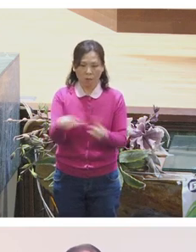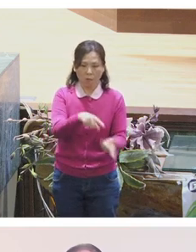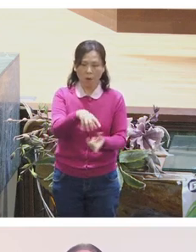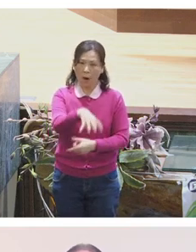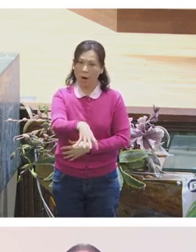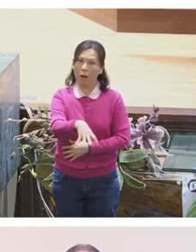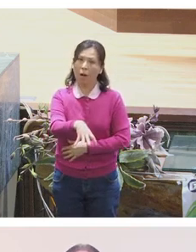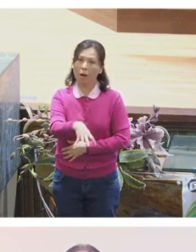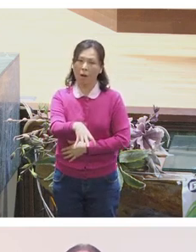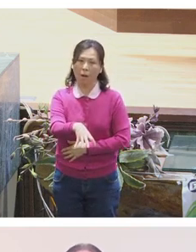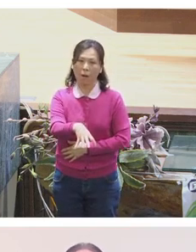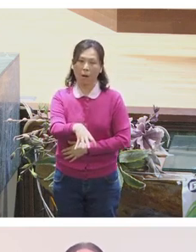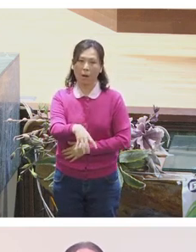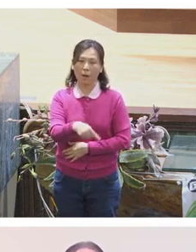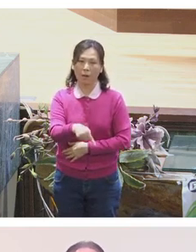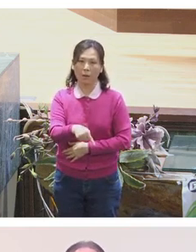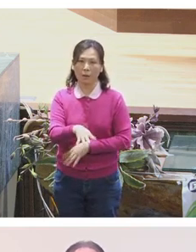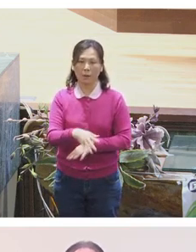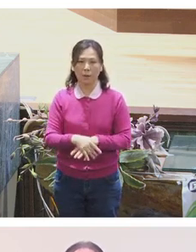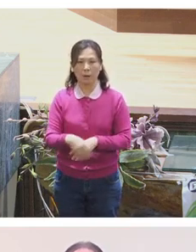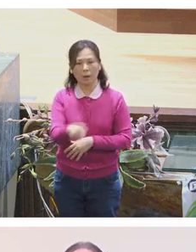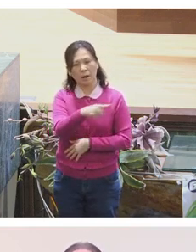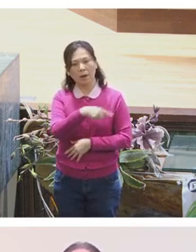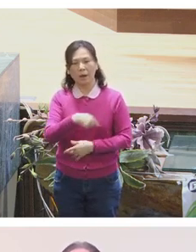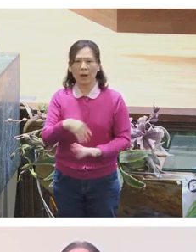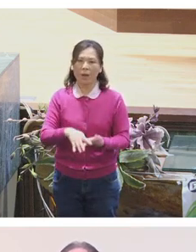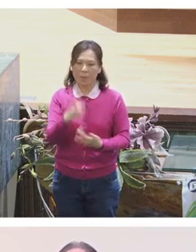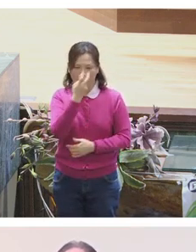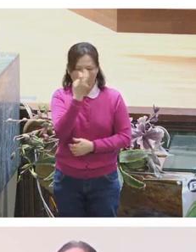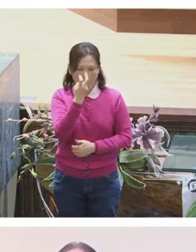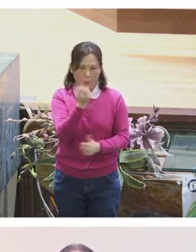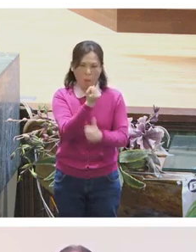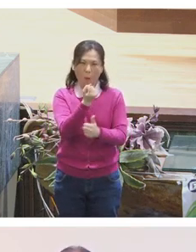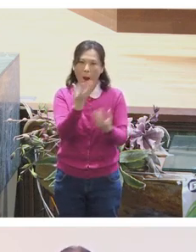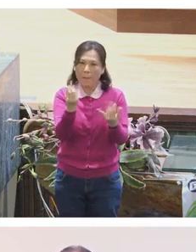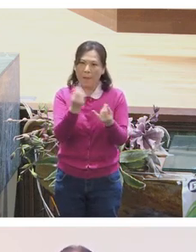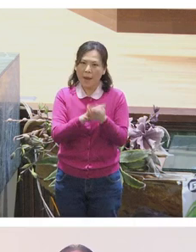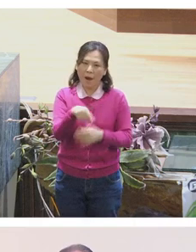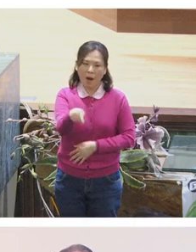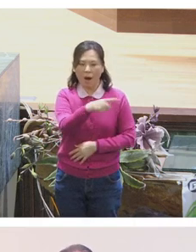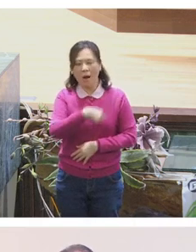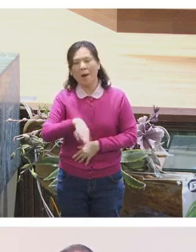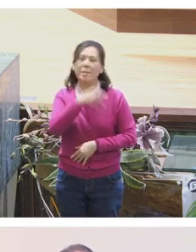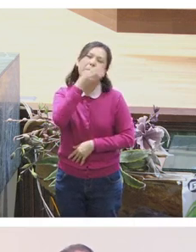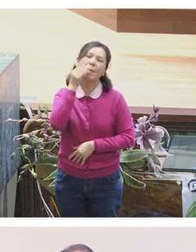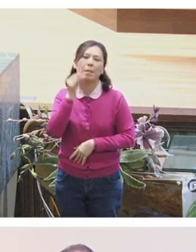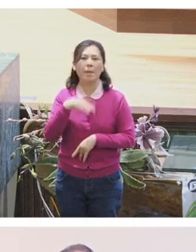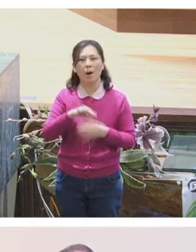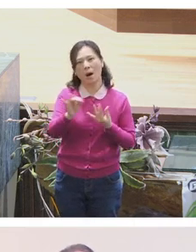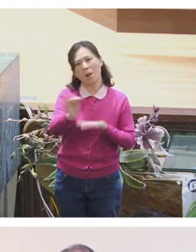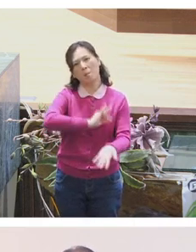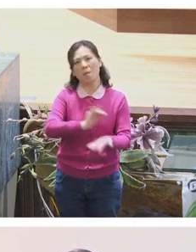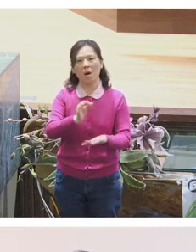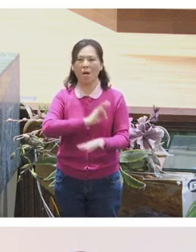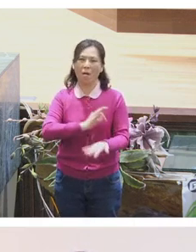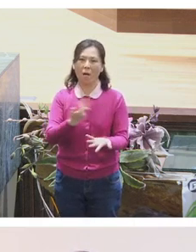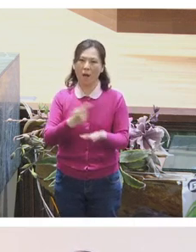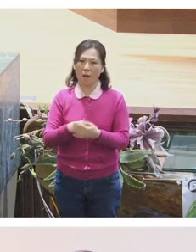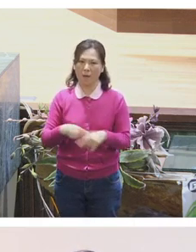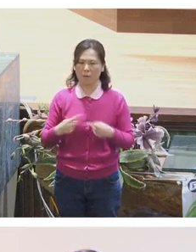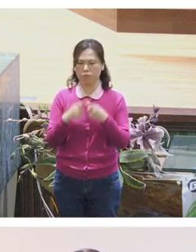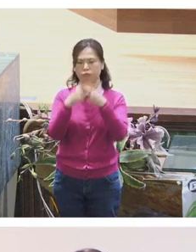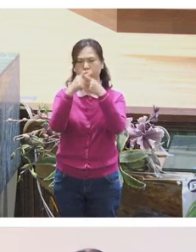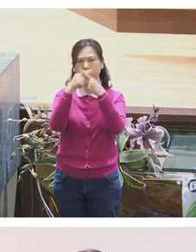不能就这样子，因为你没有控管，所以就这样买卖交易了，这会引起非常多的买卖纠